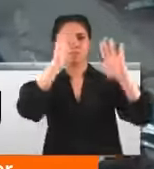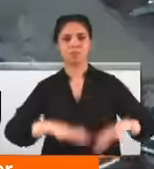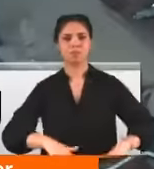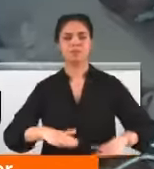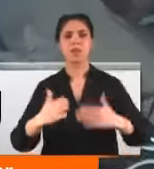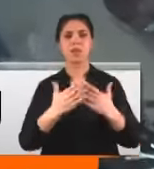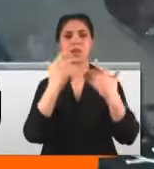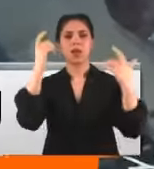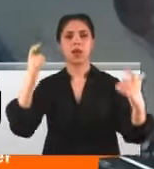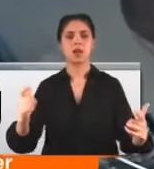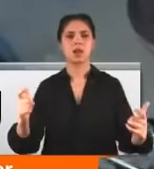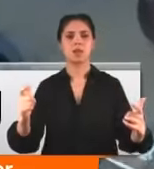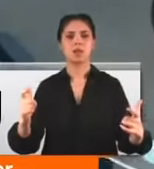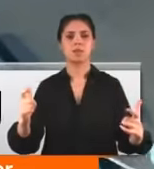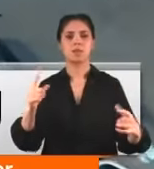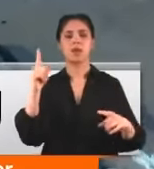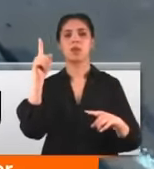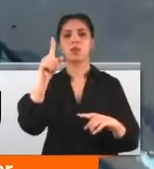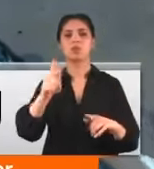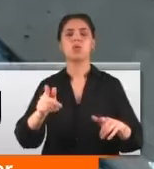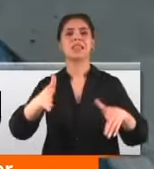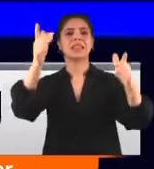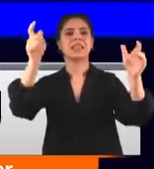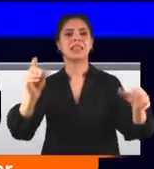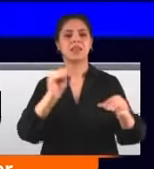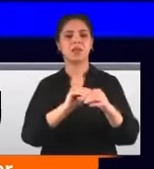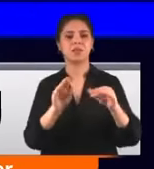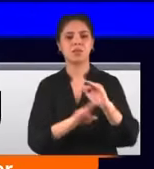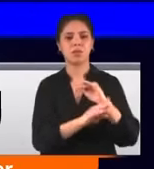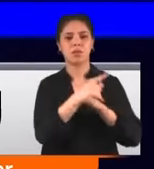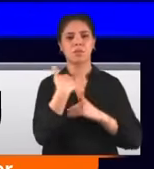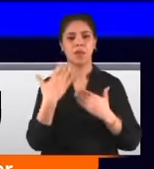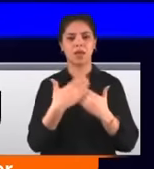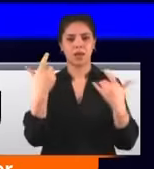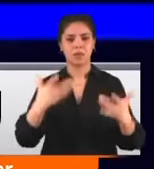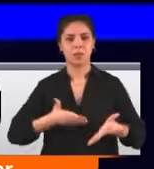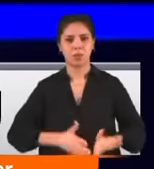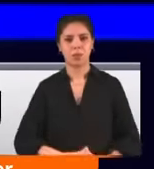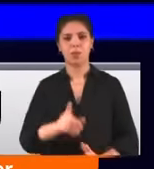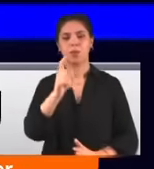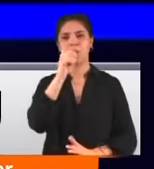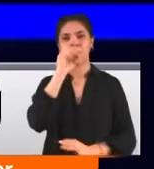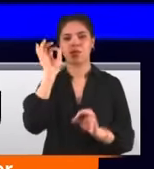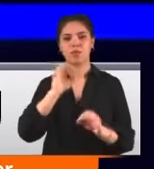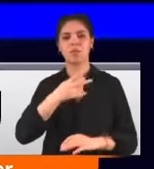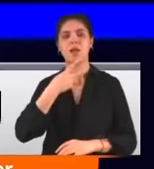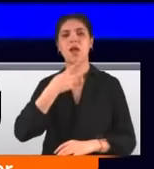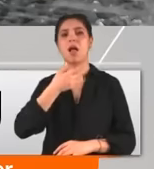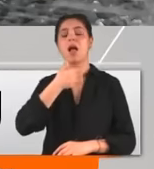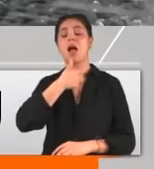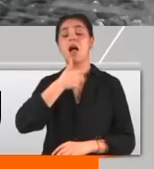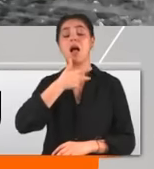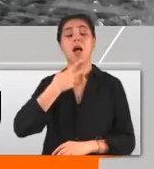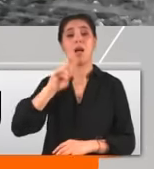olan Kahramanmaraş'taki Penta Park sitesinde yaşıyordu. Ben Kahramanmaraş'ta doğdum. Beşiktaş'ta şu anda ablamla beraber